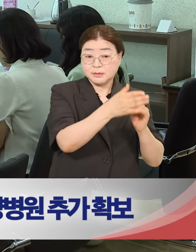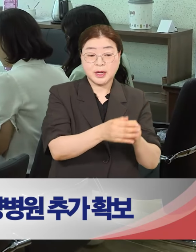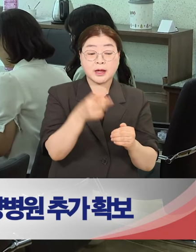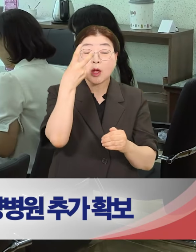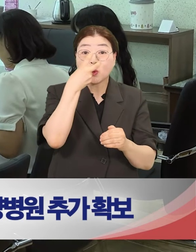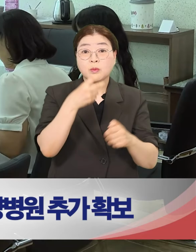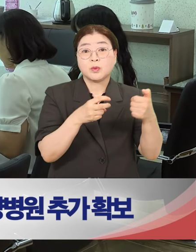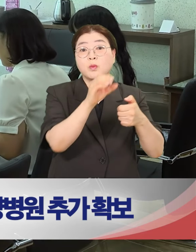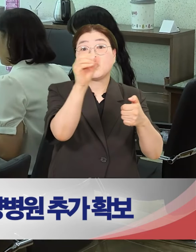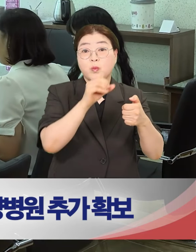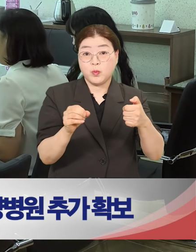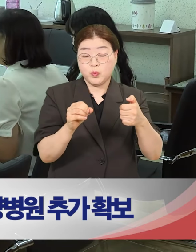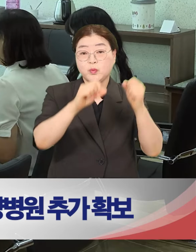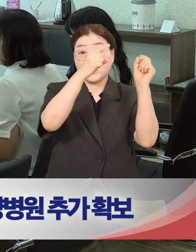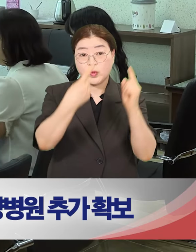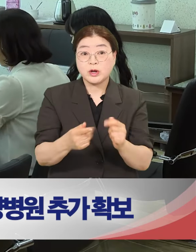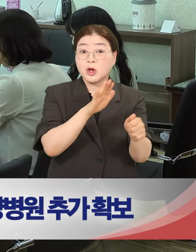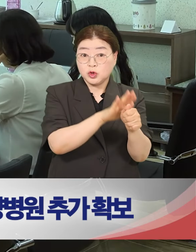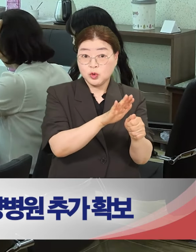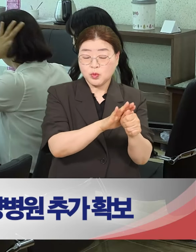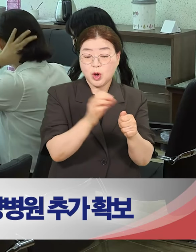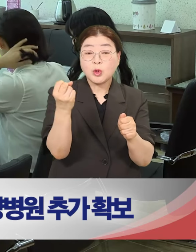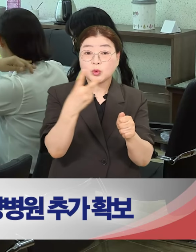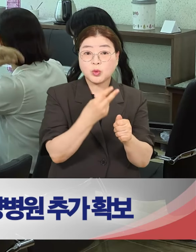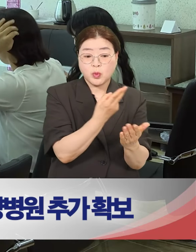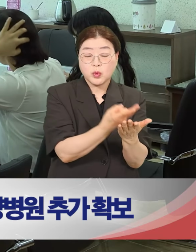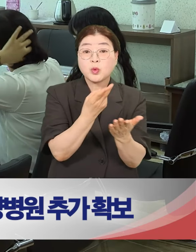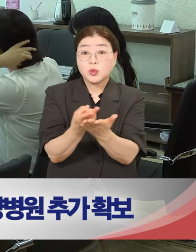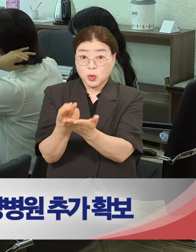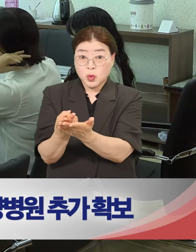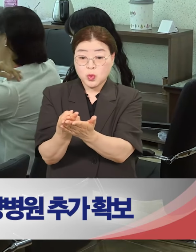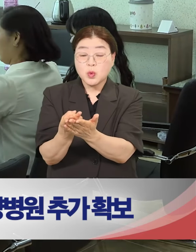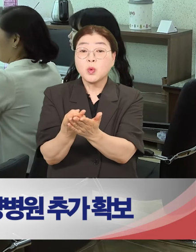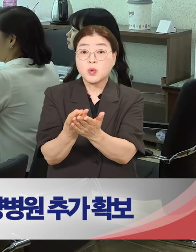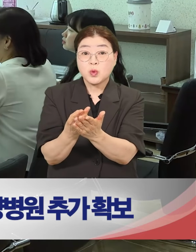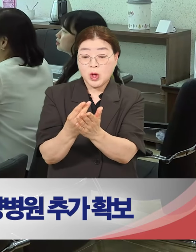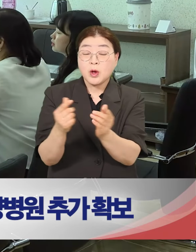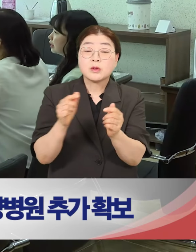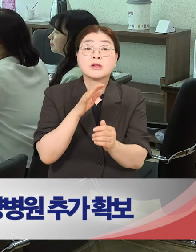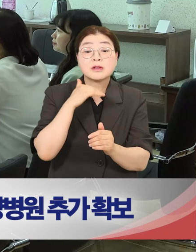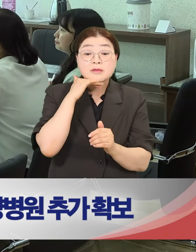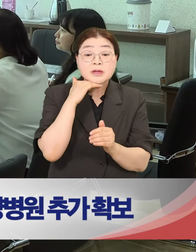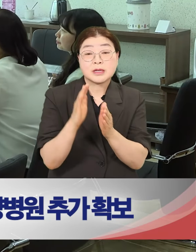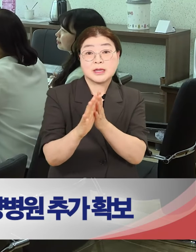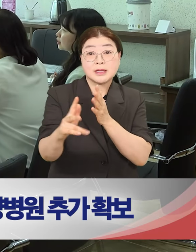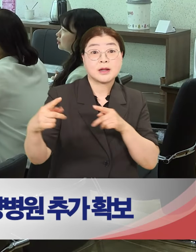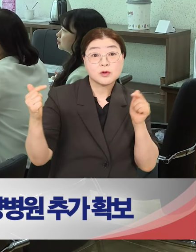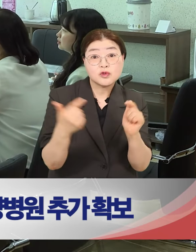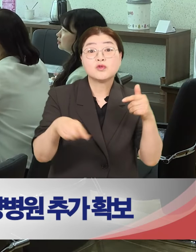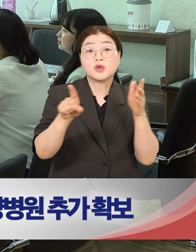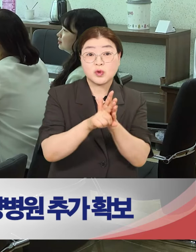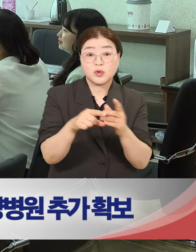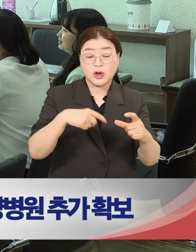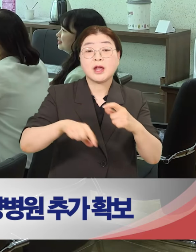태백요양병원은 태백시민에게 간병비 50% 감면 지원, 병상 가동률 향상을 통한 대기 환자 최소화,